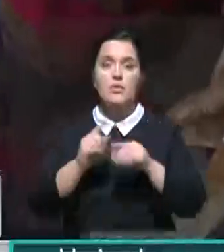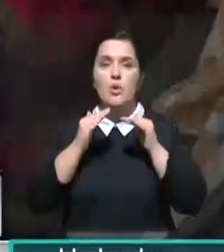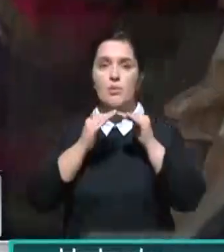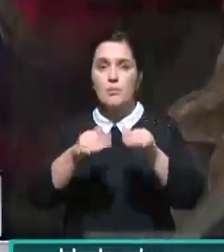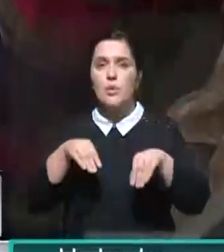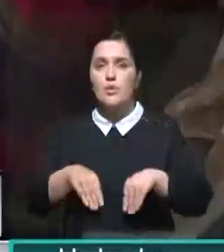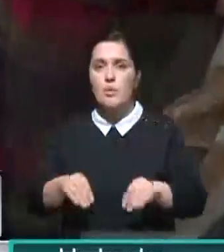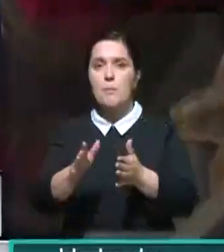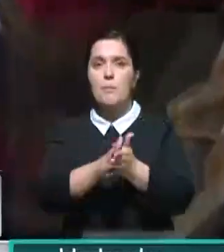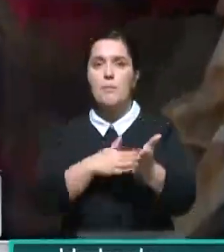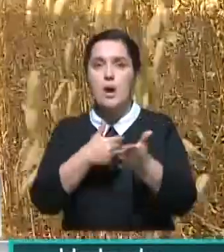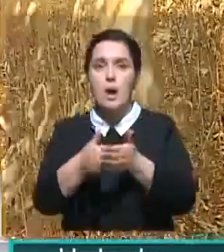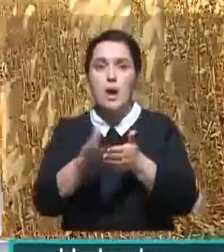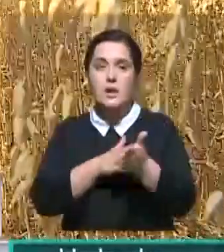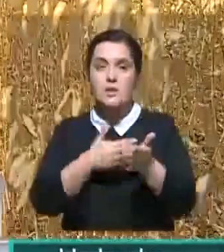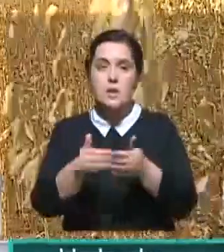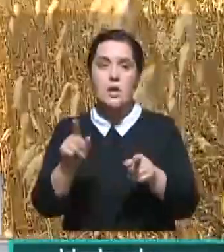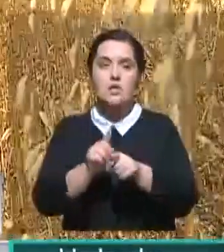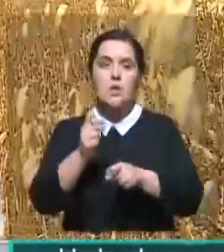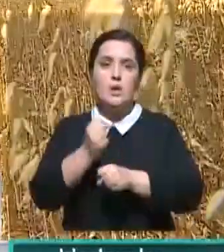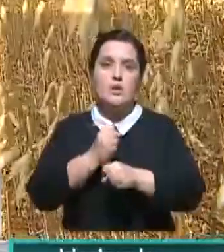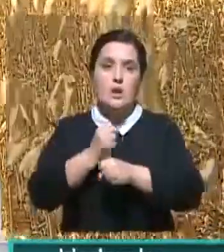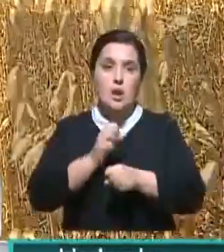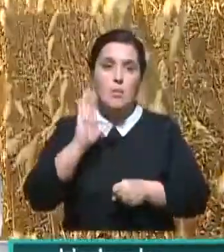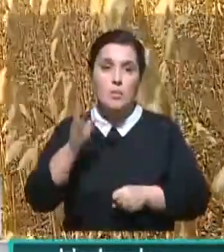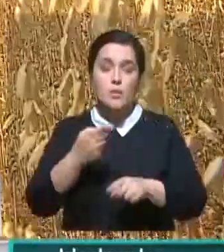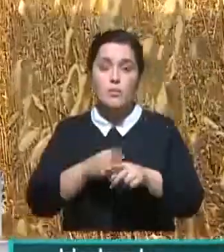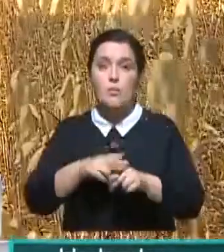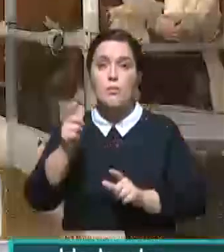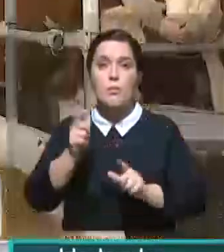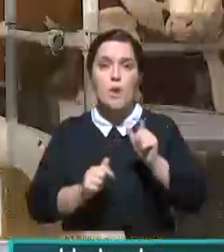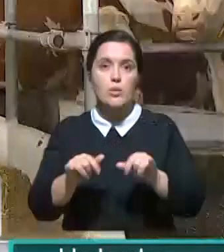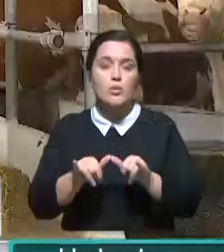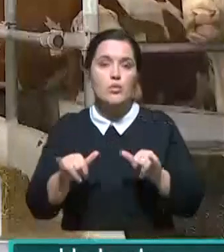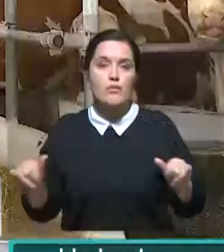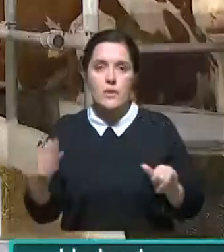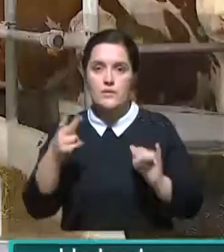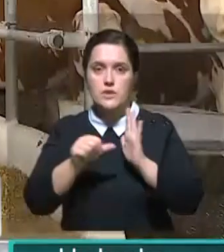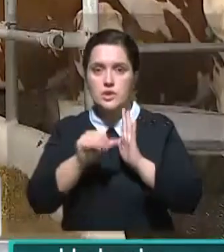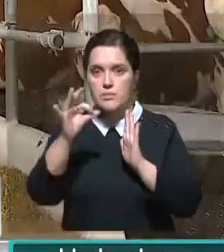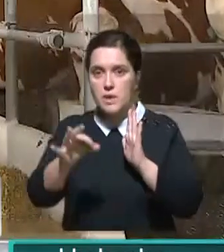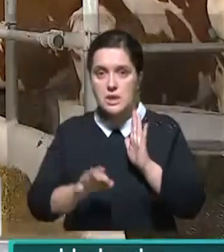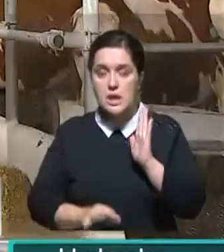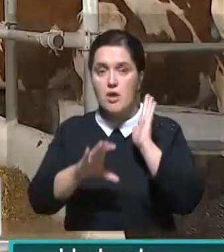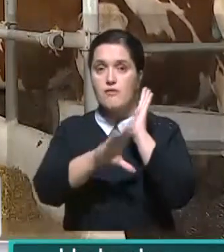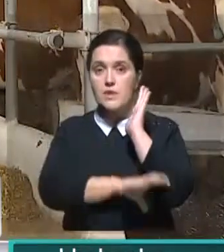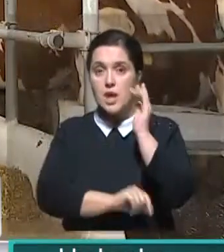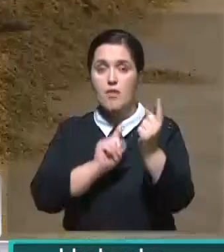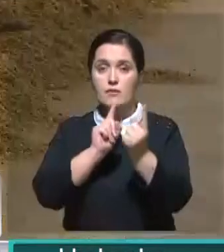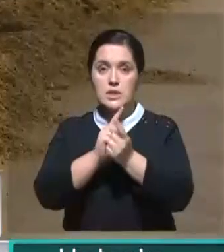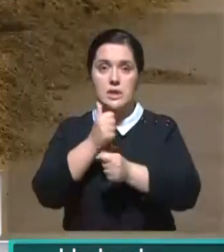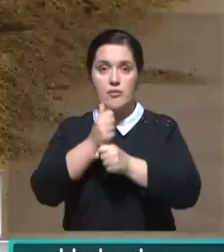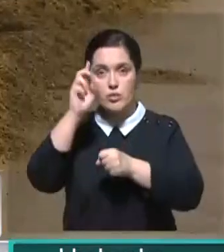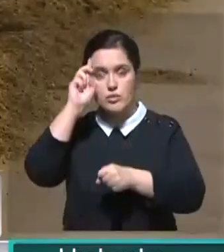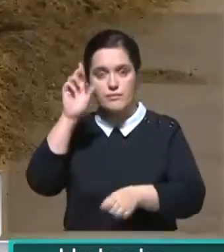и маслоэкстракционный завод. При этом производство молока в области увеличилось на 26%. Завершение встречи глава